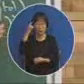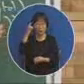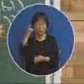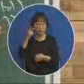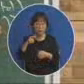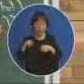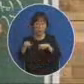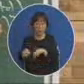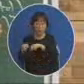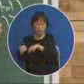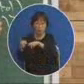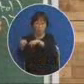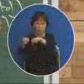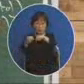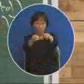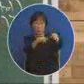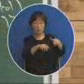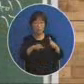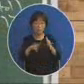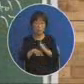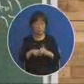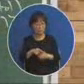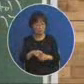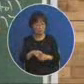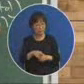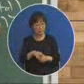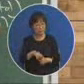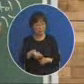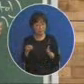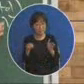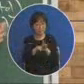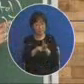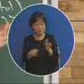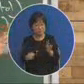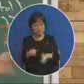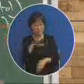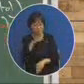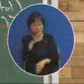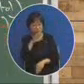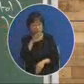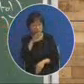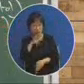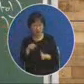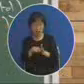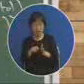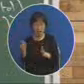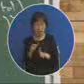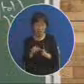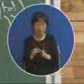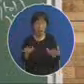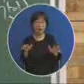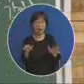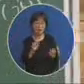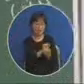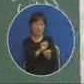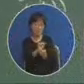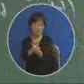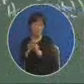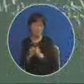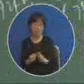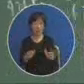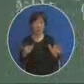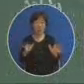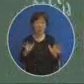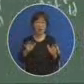불신앙 얘기하면요, 이 불신앙이 또 빨리 전파됩니다. Because if you go around the walls speaking words of unbelief,